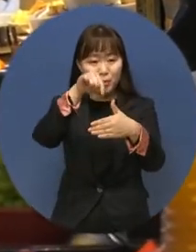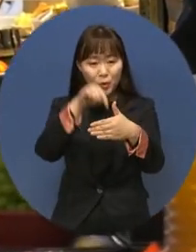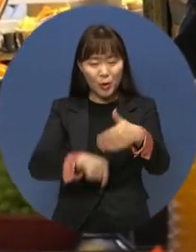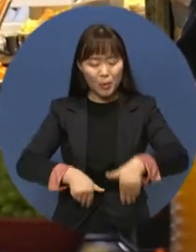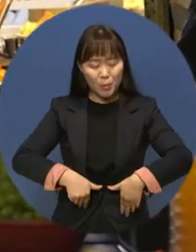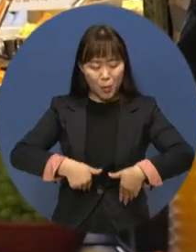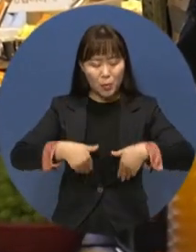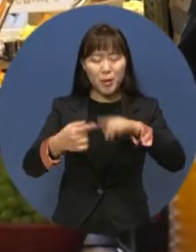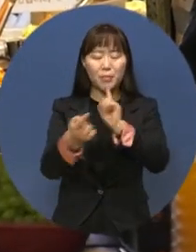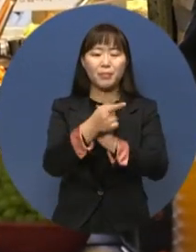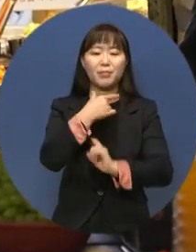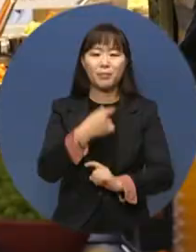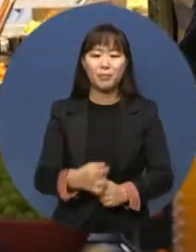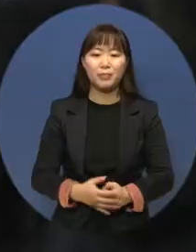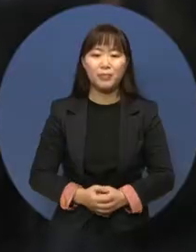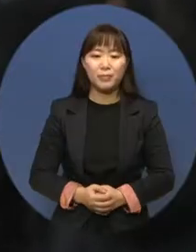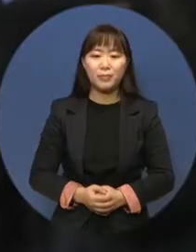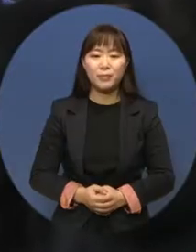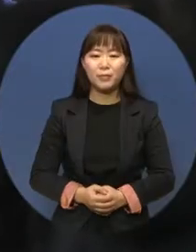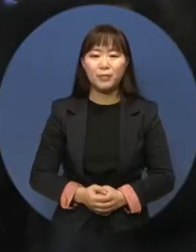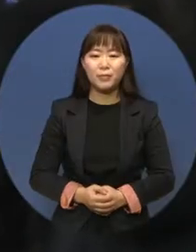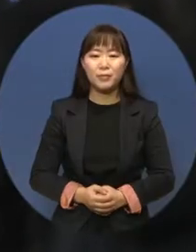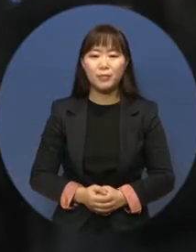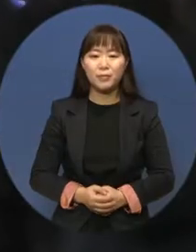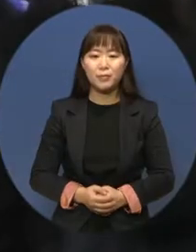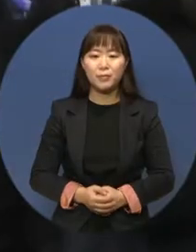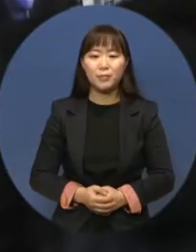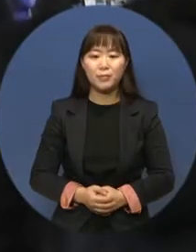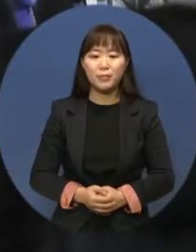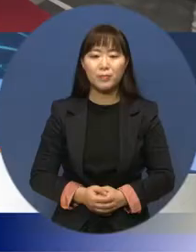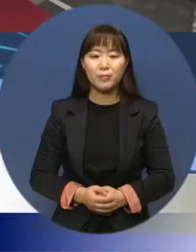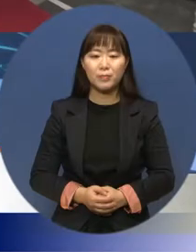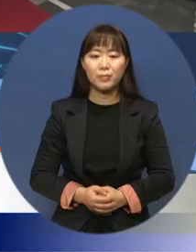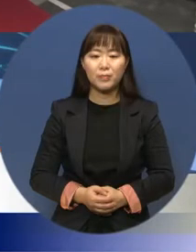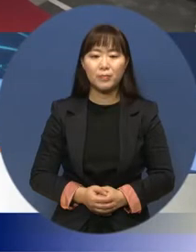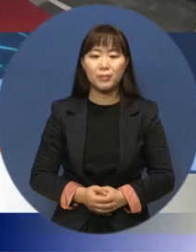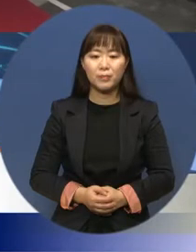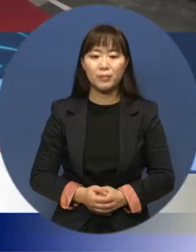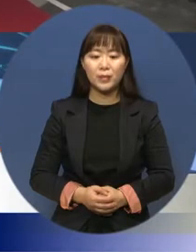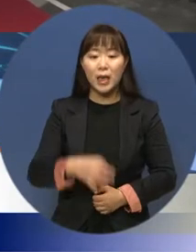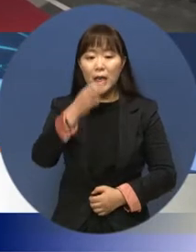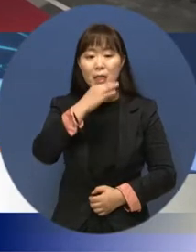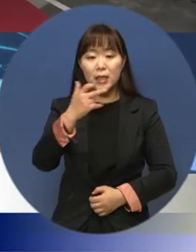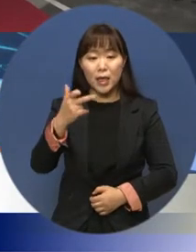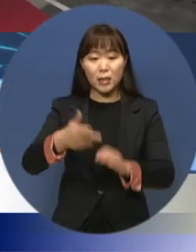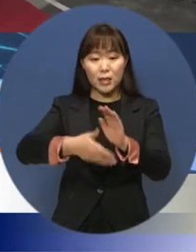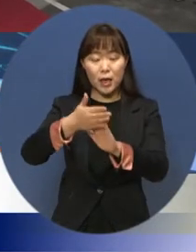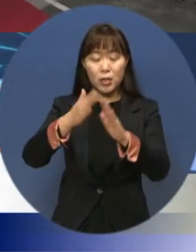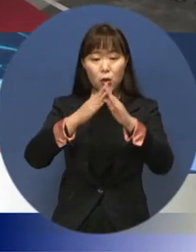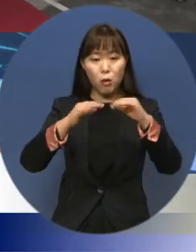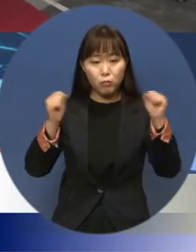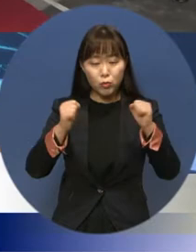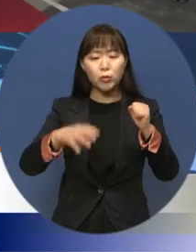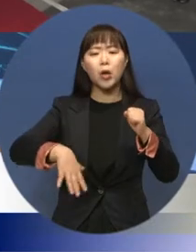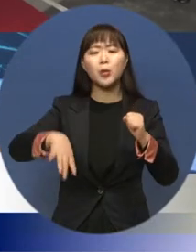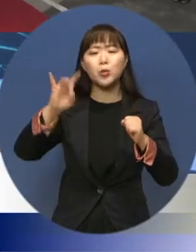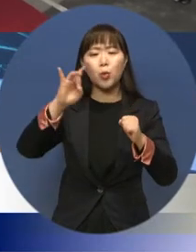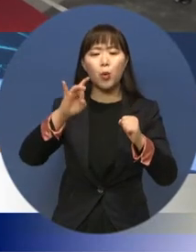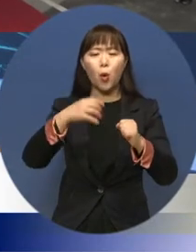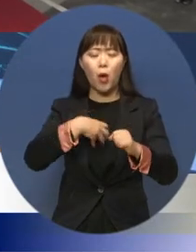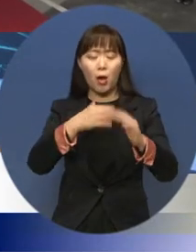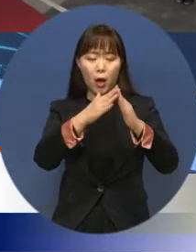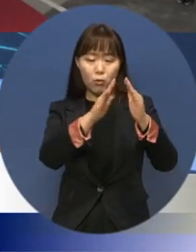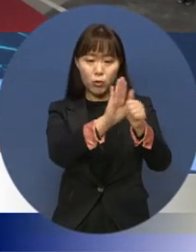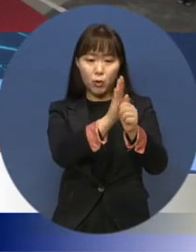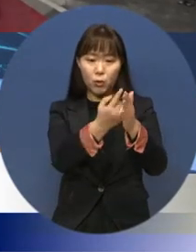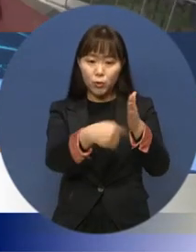봄이 찾아오기를 바랍니다. 복지TV 뉴스 김유나입니다. 익산시가 전라북도 최초로 위기가구